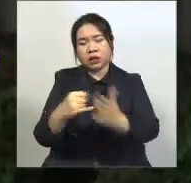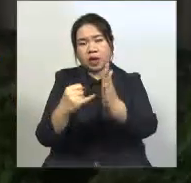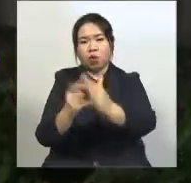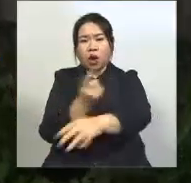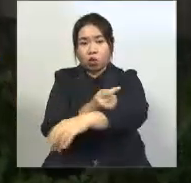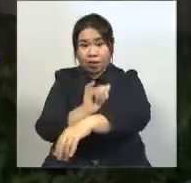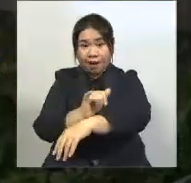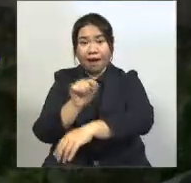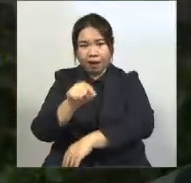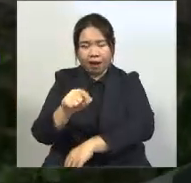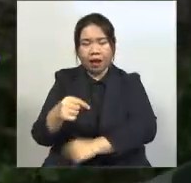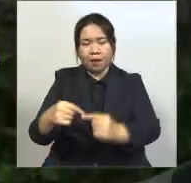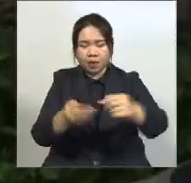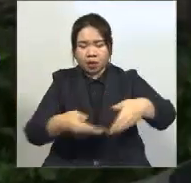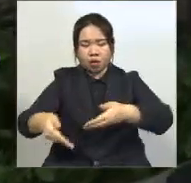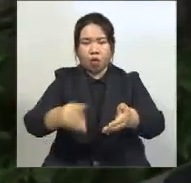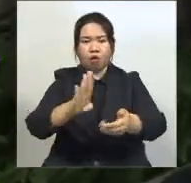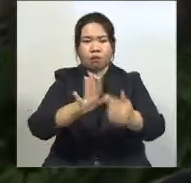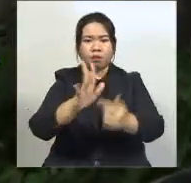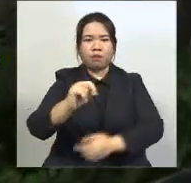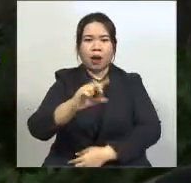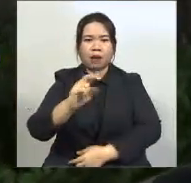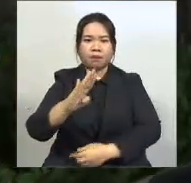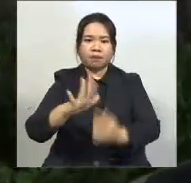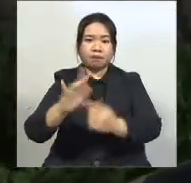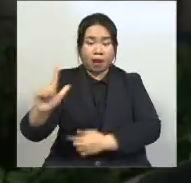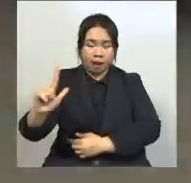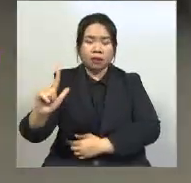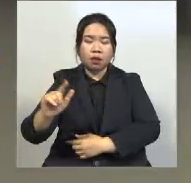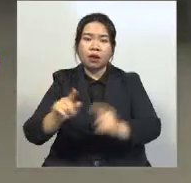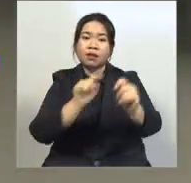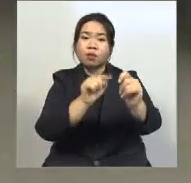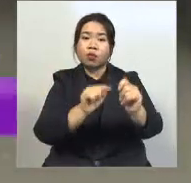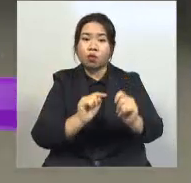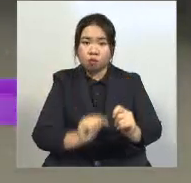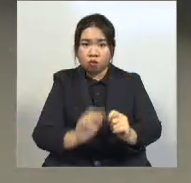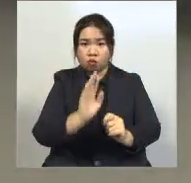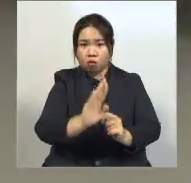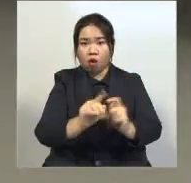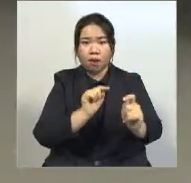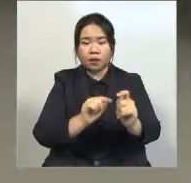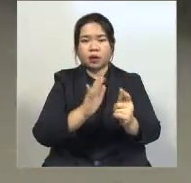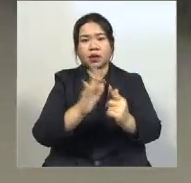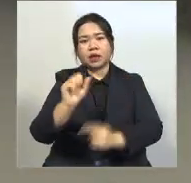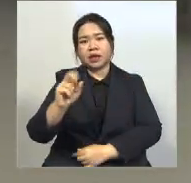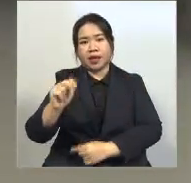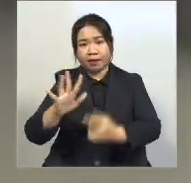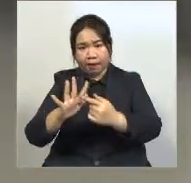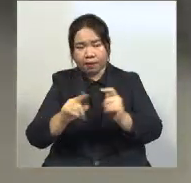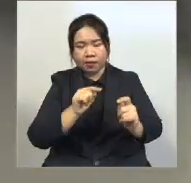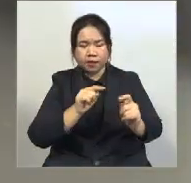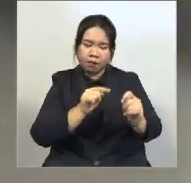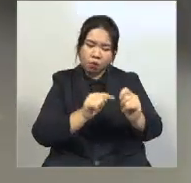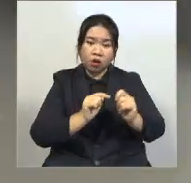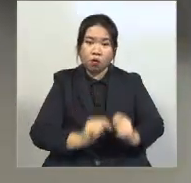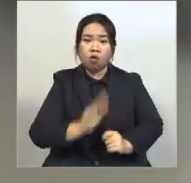อยุธยานะคะที่คลองบางบานที่ตำบลหัวเวียงตำบลบ้านกระทุ่มอำเภอเสนาตำบลลาดชิดต